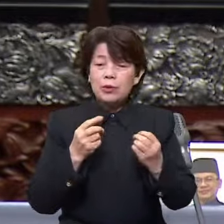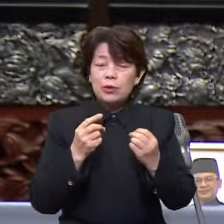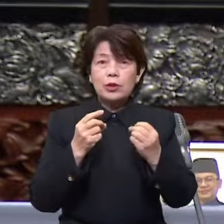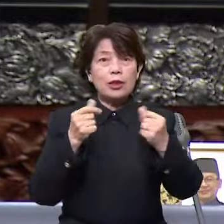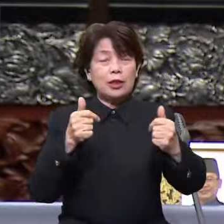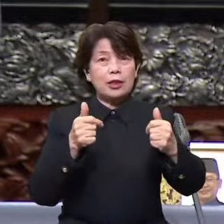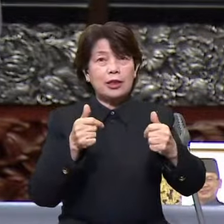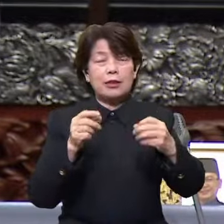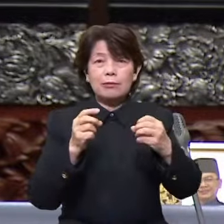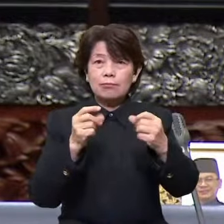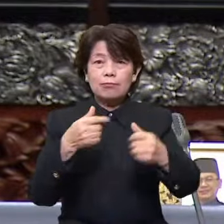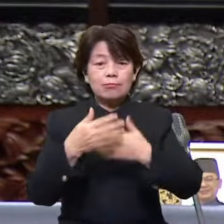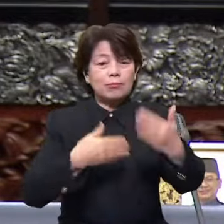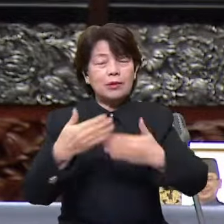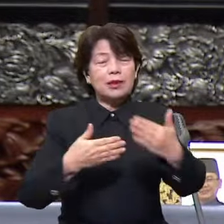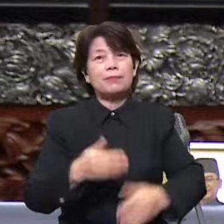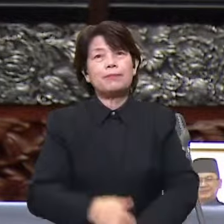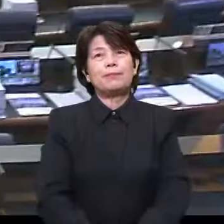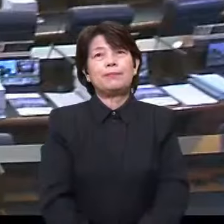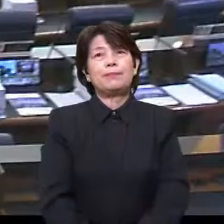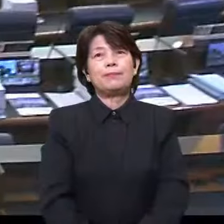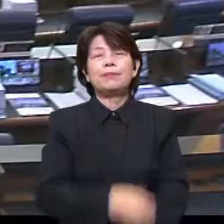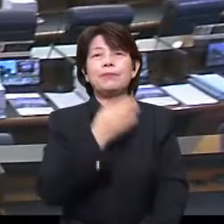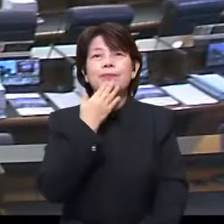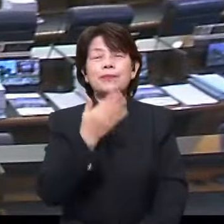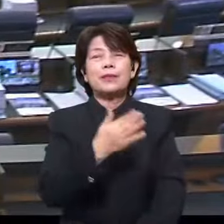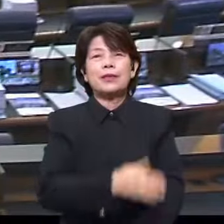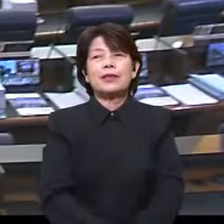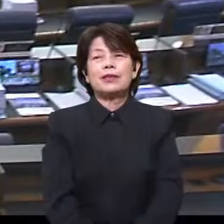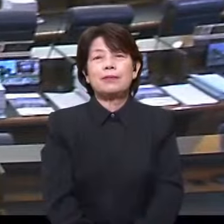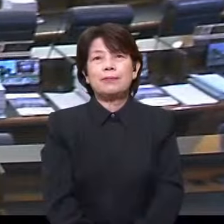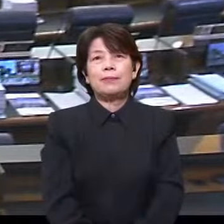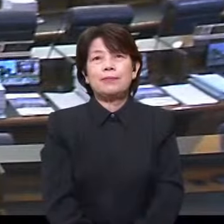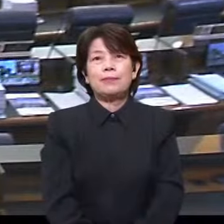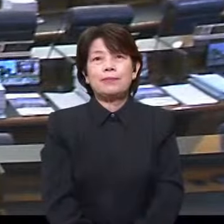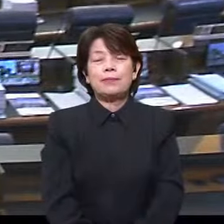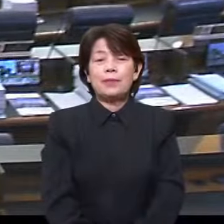fleet card ini. Terima kasih. Dato' Seri Amiruddin bin Syari Gombak.